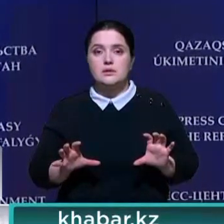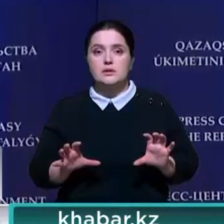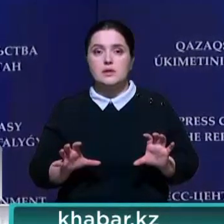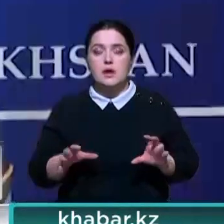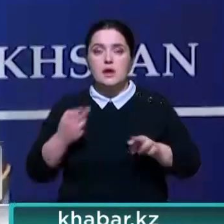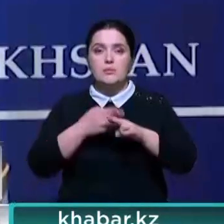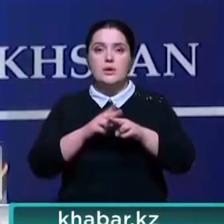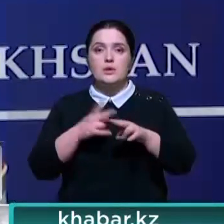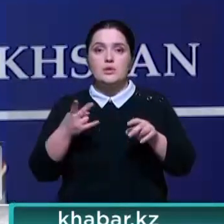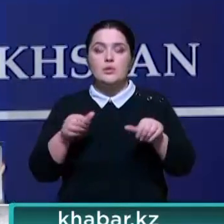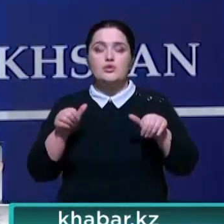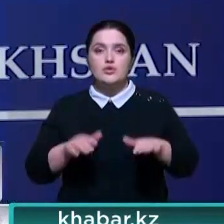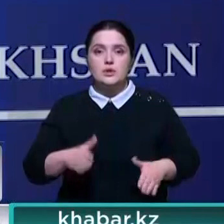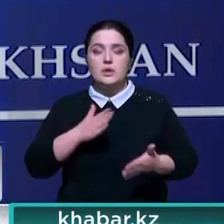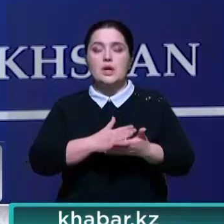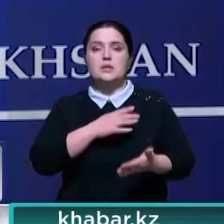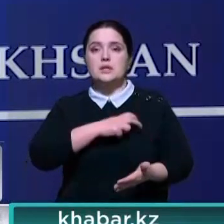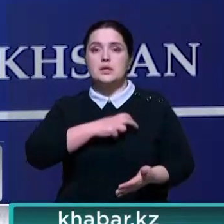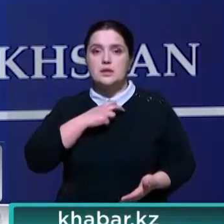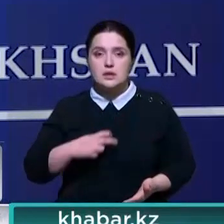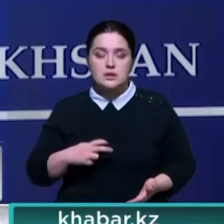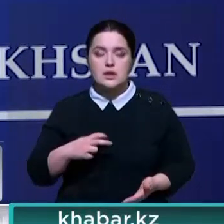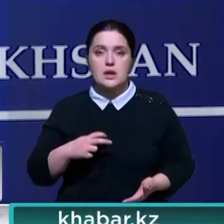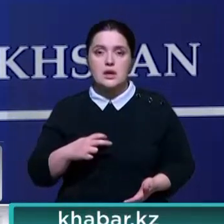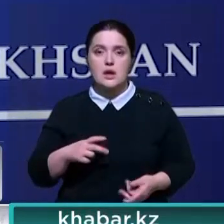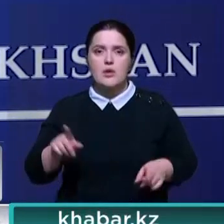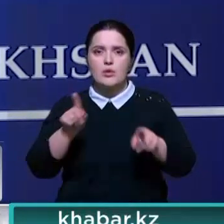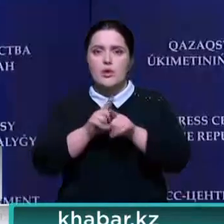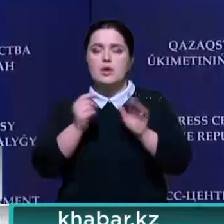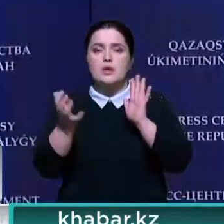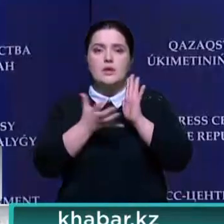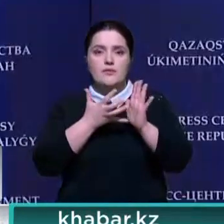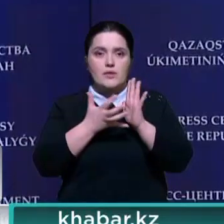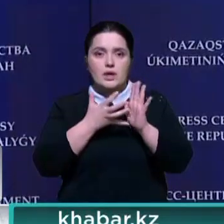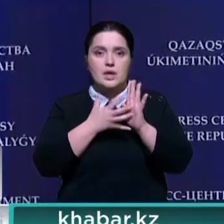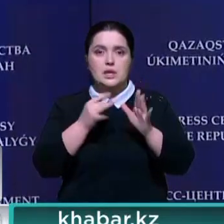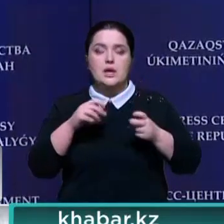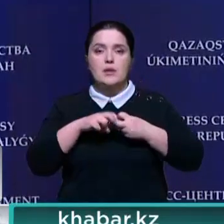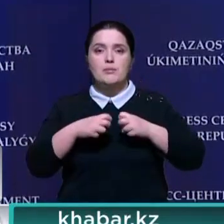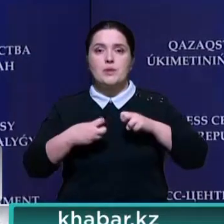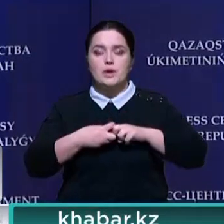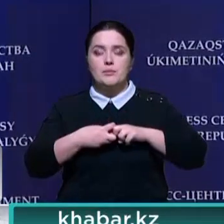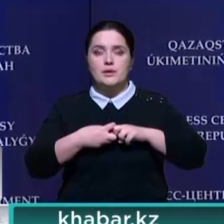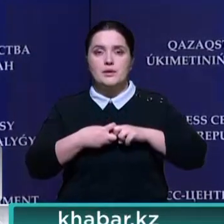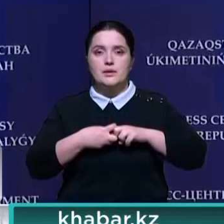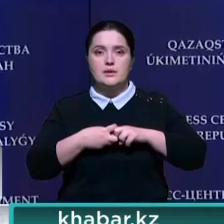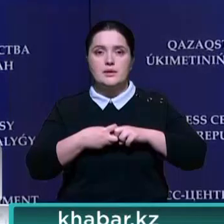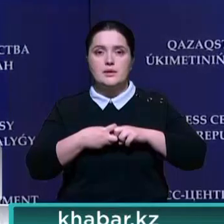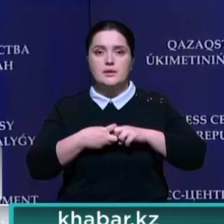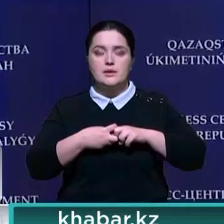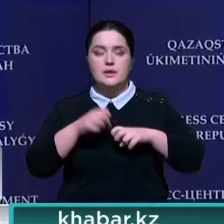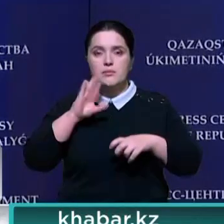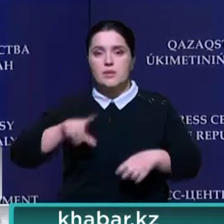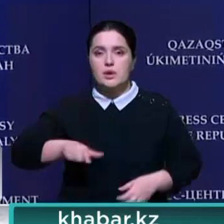инженерных решений. Есть риски, которые и с недофинансированием, во-первых, это раз. И проблема, в частности, по реке